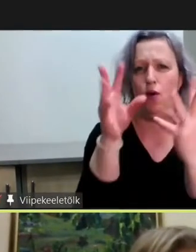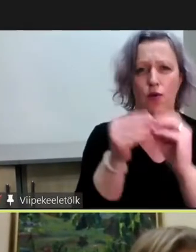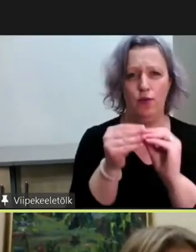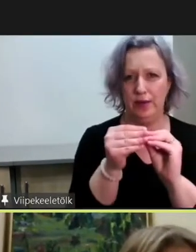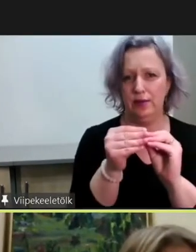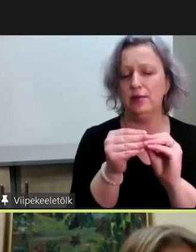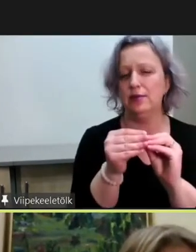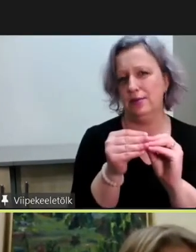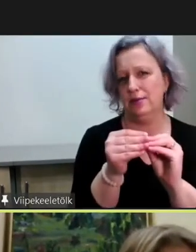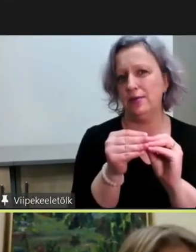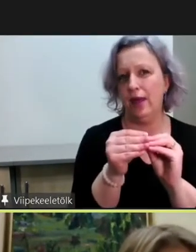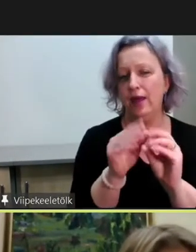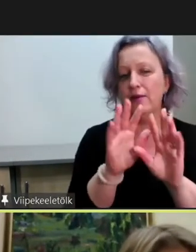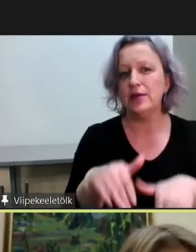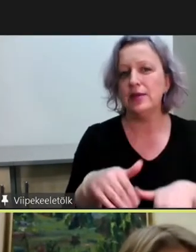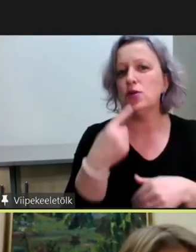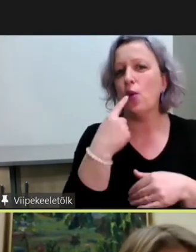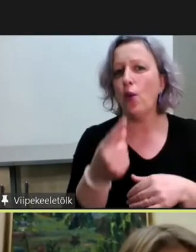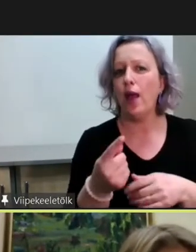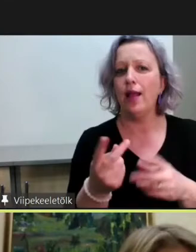öelda nagu